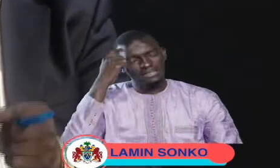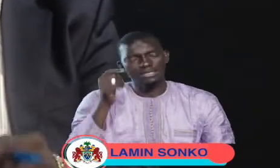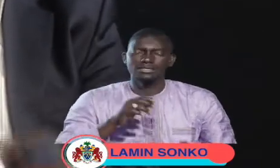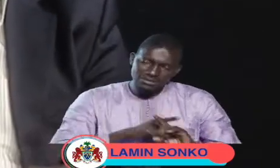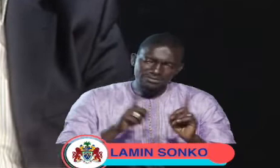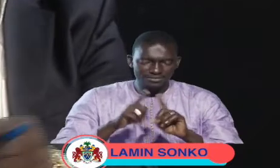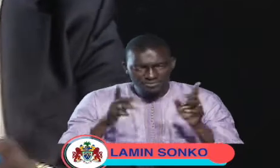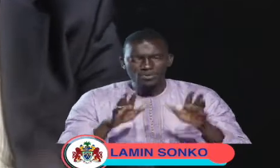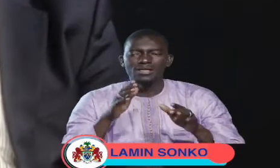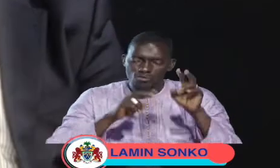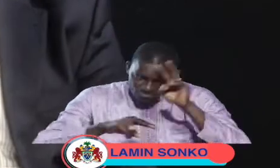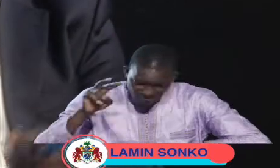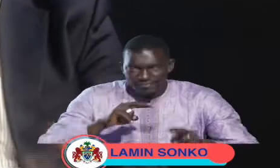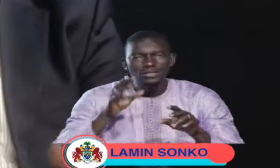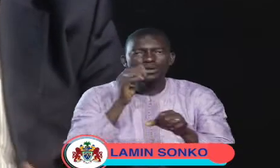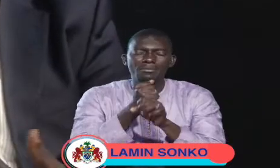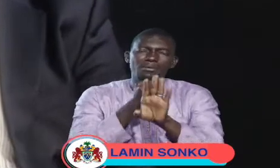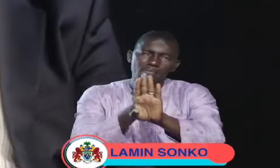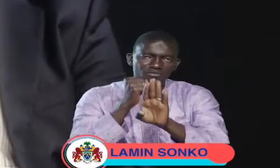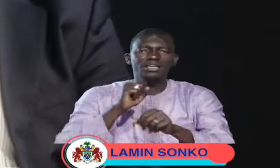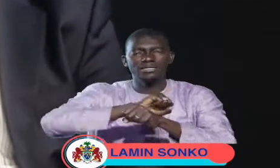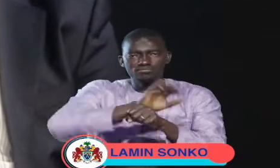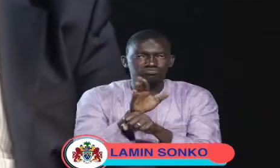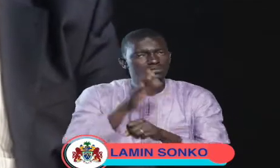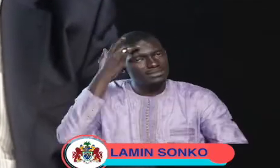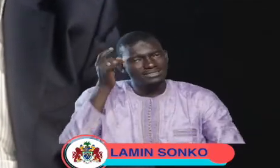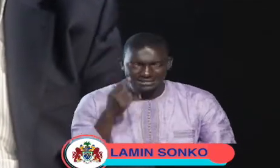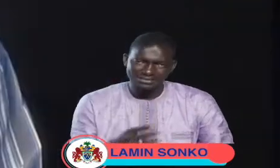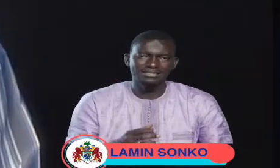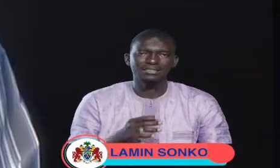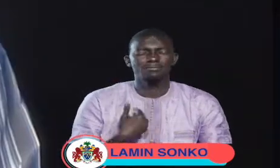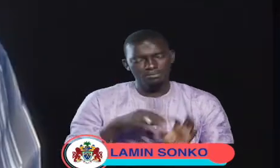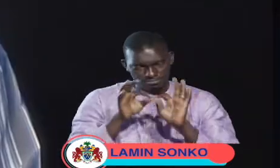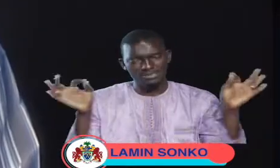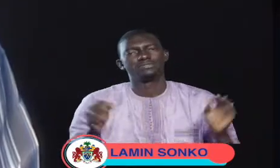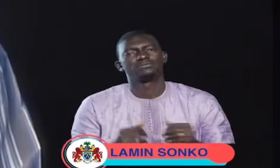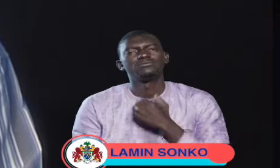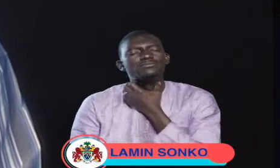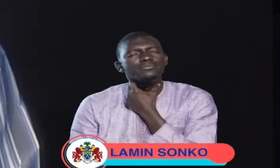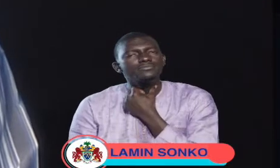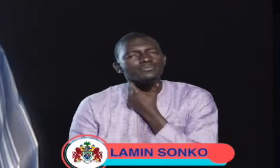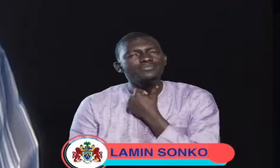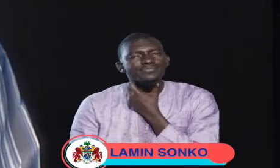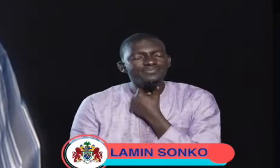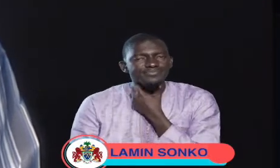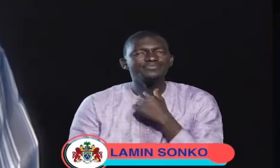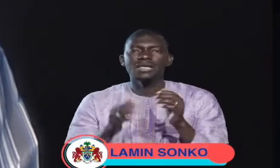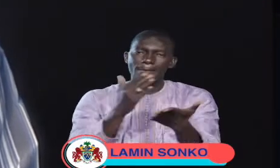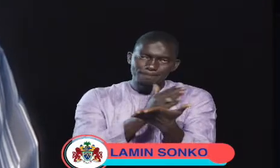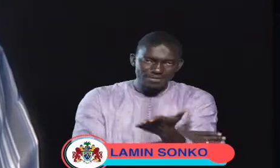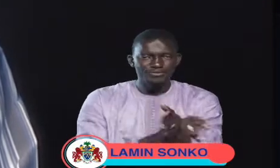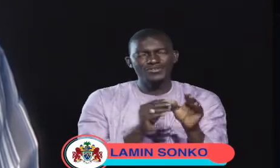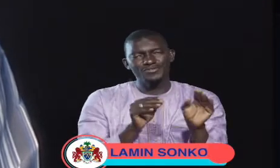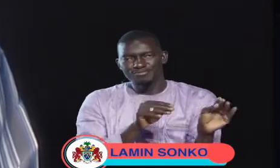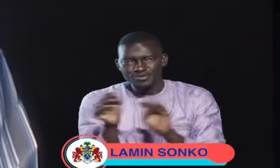ka kurang ngin tanka o fero ngol landi be ga kata ngol fero ngin ta sabata ngi tamandi baraka ba ke njay a gomes a yanin be duna sura